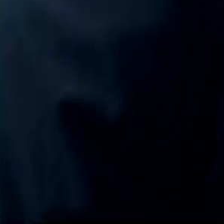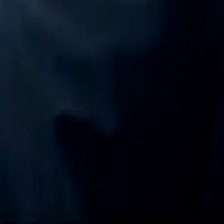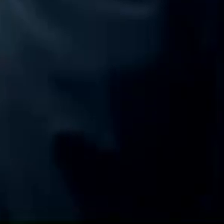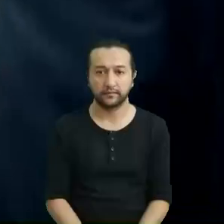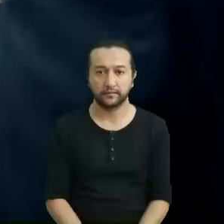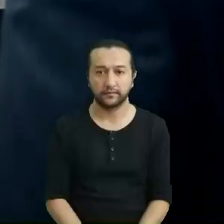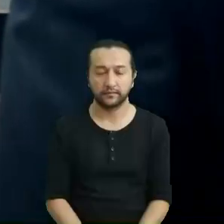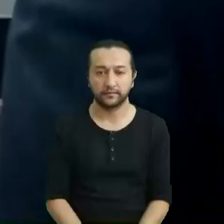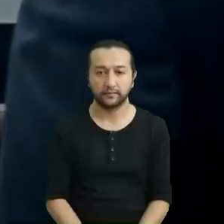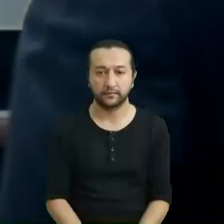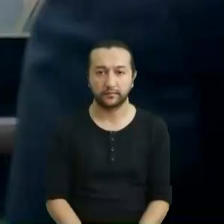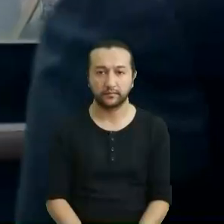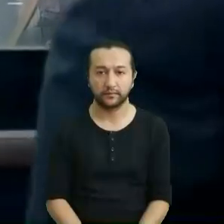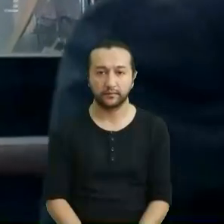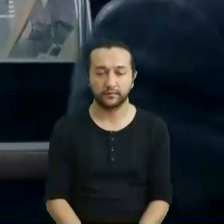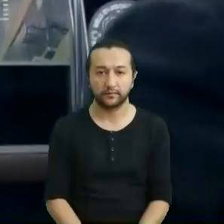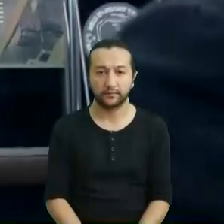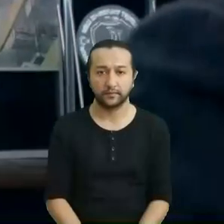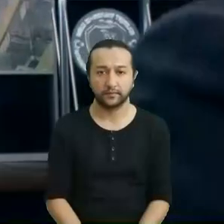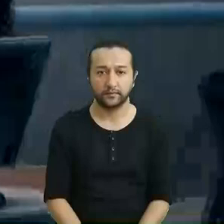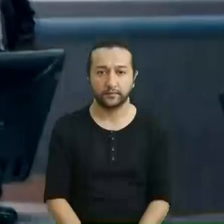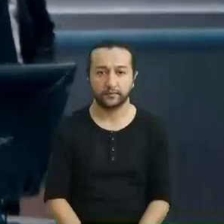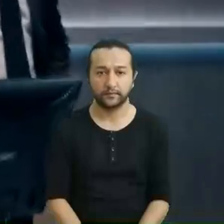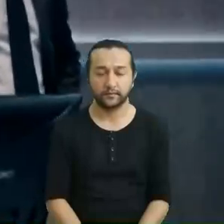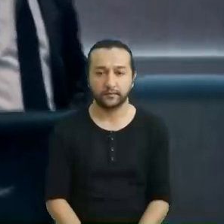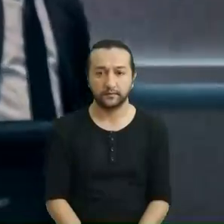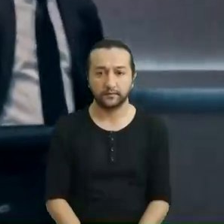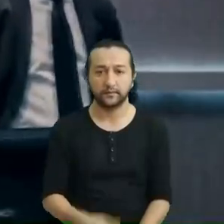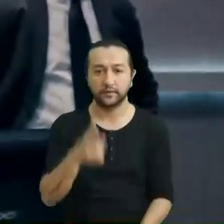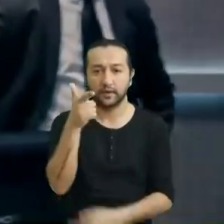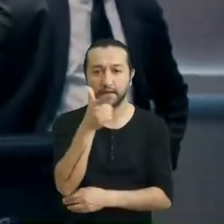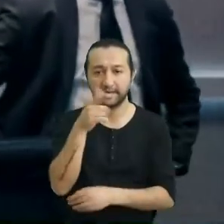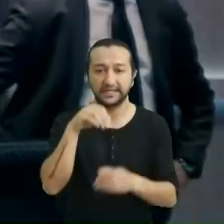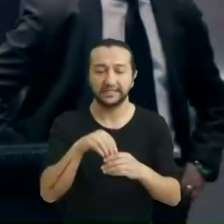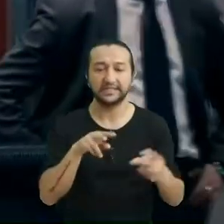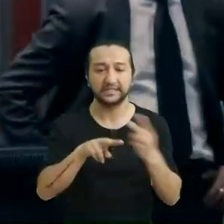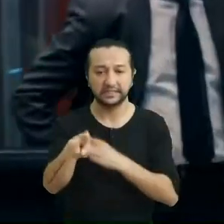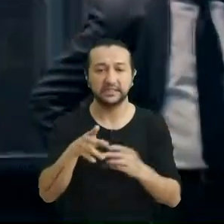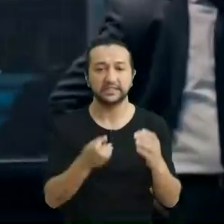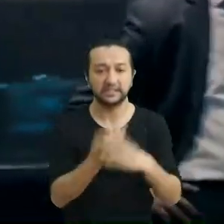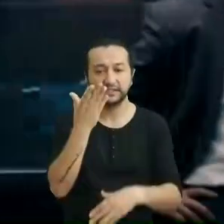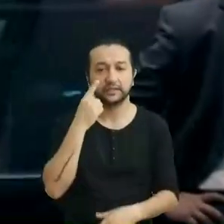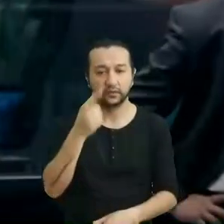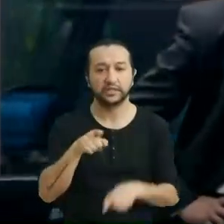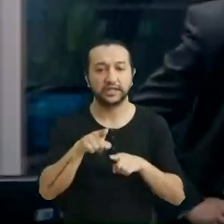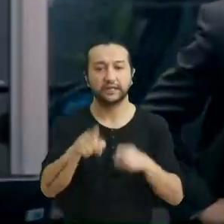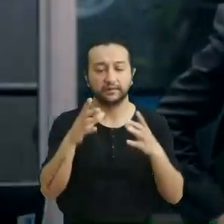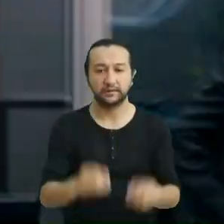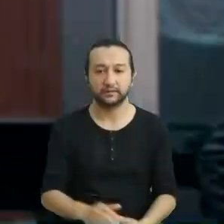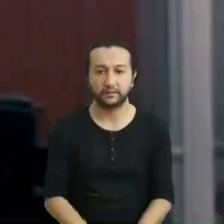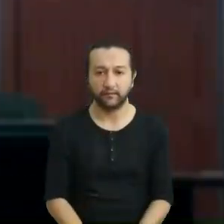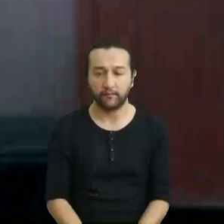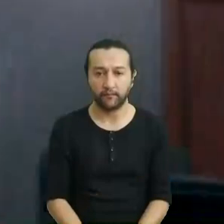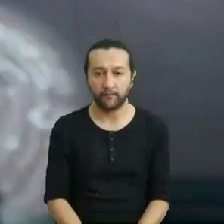Eczacı ilaç vermek için arkasında kalan alttaki dolaba eğildi. Mobeselerle şehrin çıkışına kadar izledik.